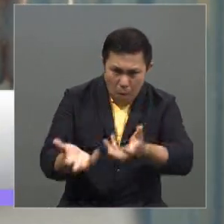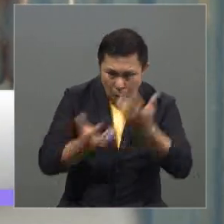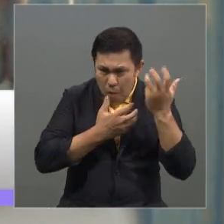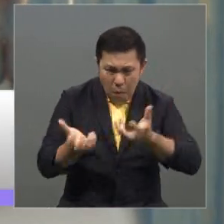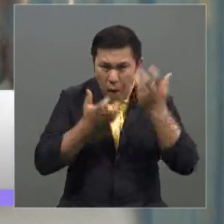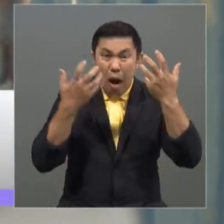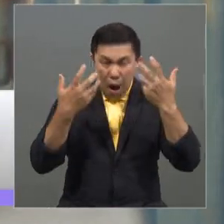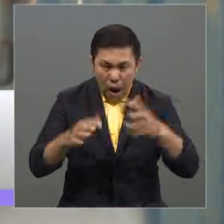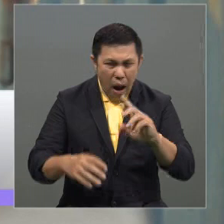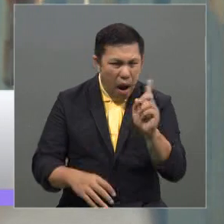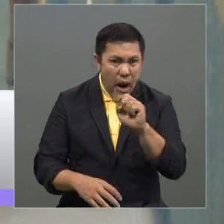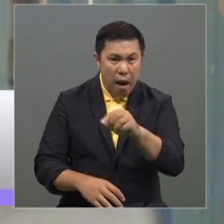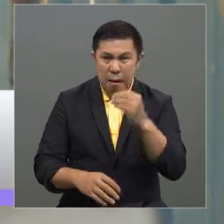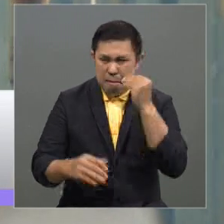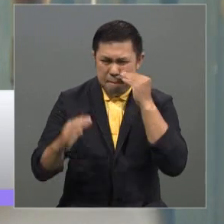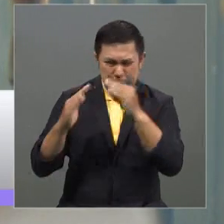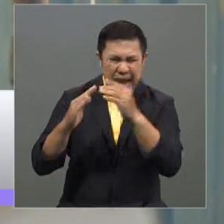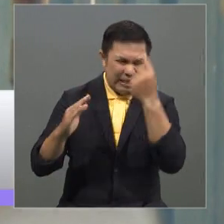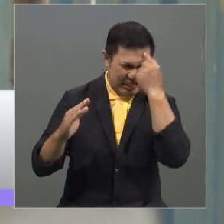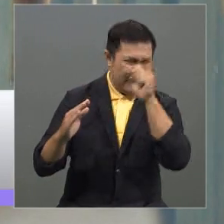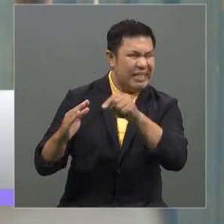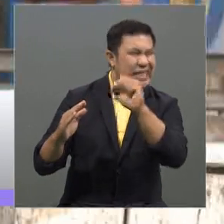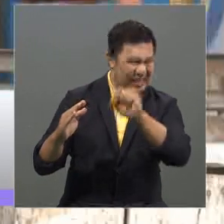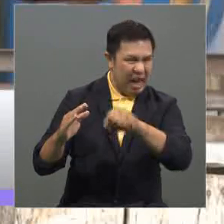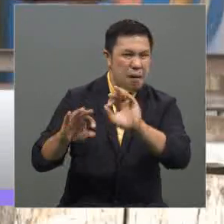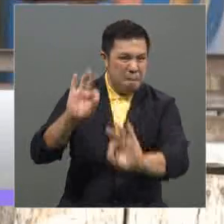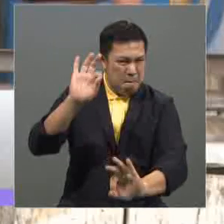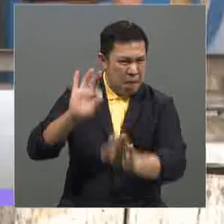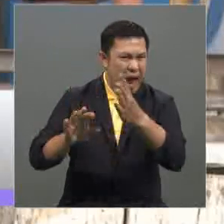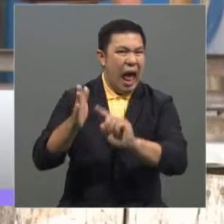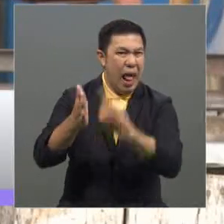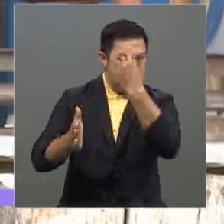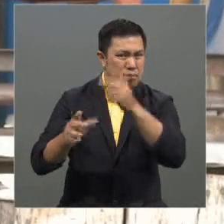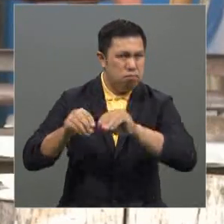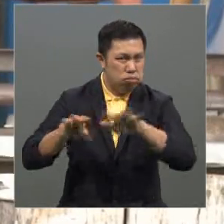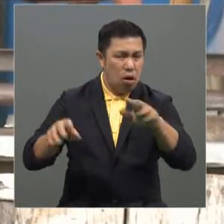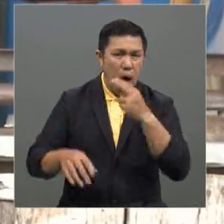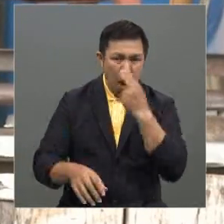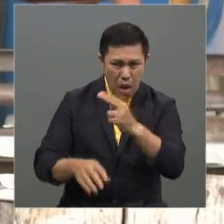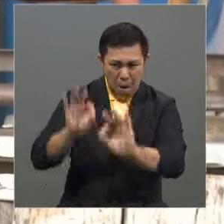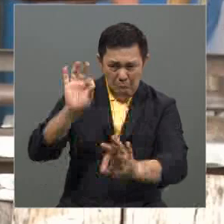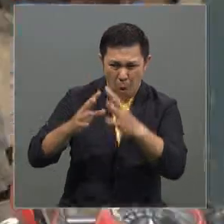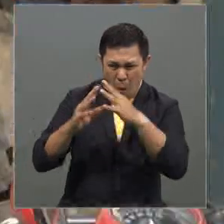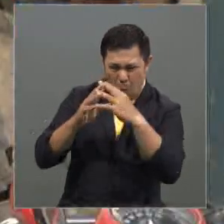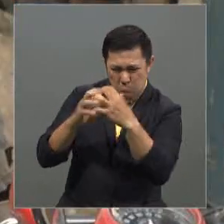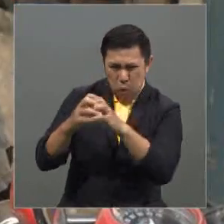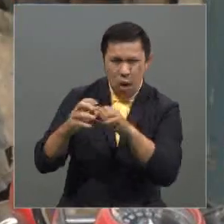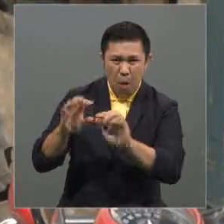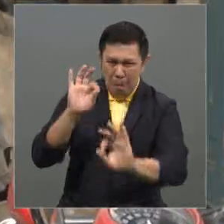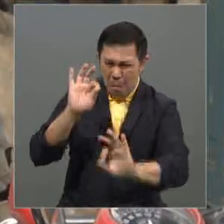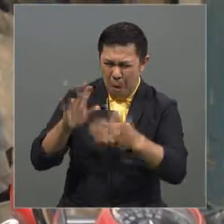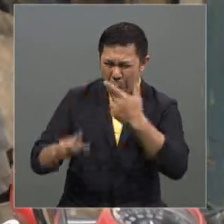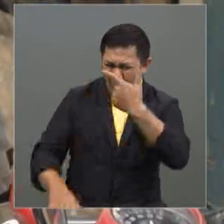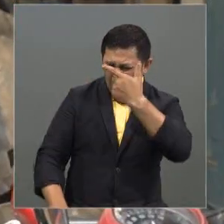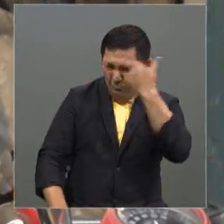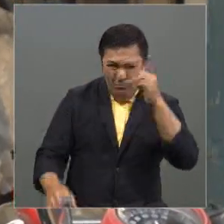โดยเฉพาะบริเวณบ้านที่เชื่อว่าน่าจะเป็นต้นเพลิงแล้วจุดนั้นเนี่ยพบการเผาไหม้ที่รุนแรงหรือว่าการเผาไหม้จ